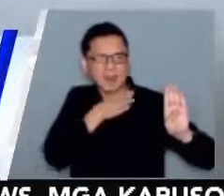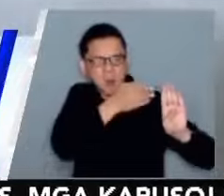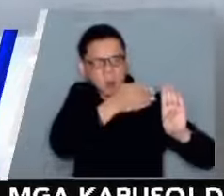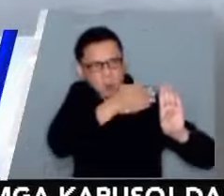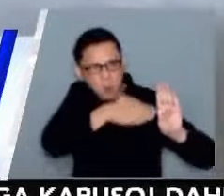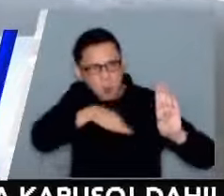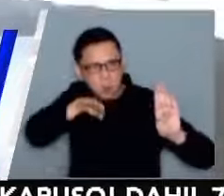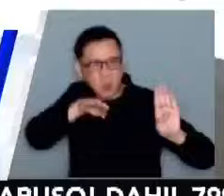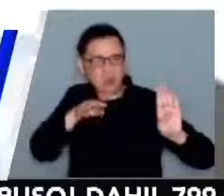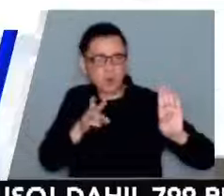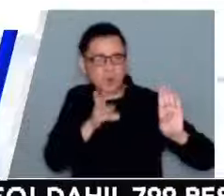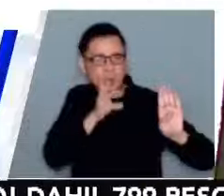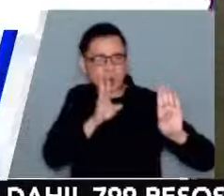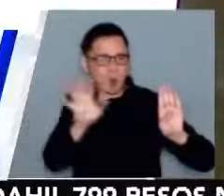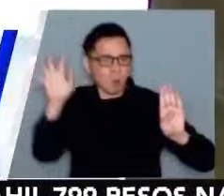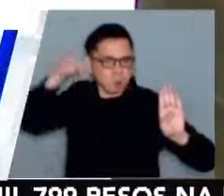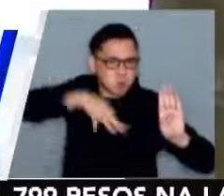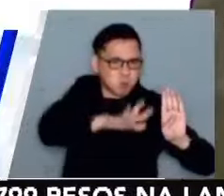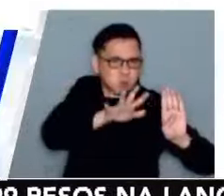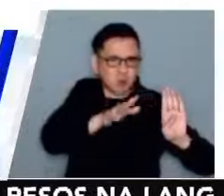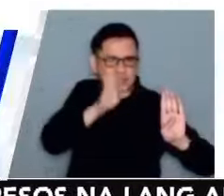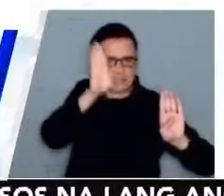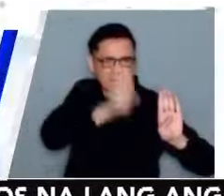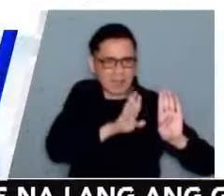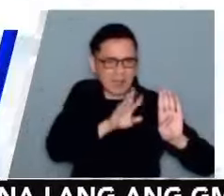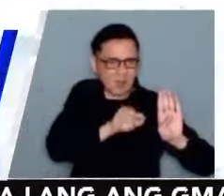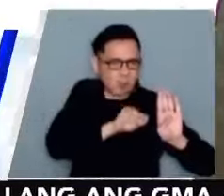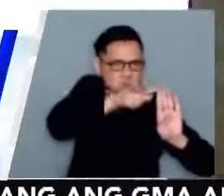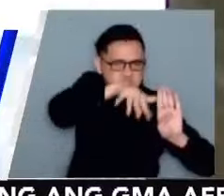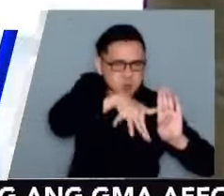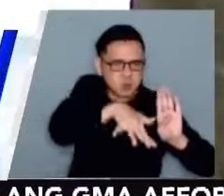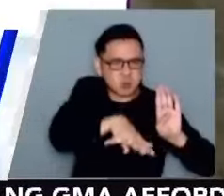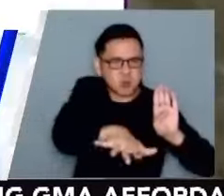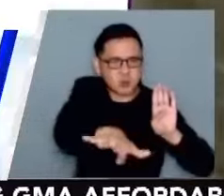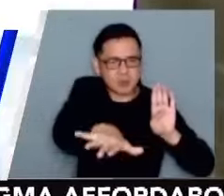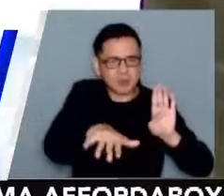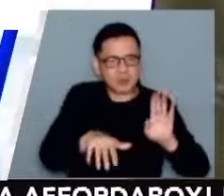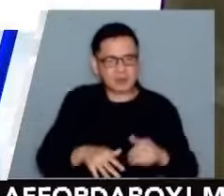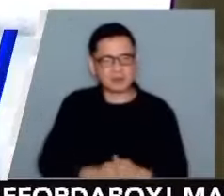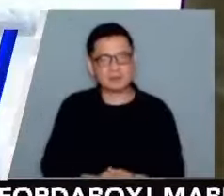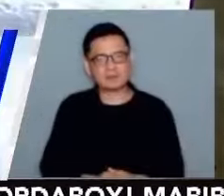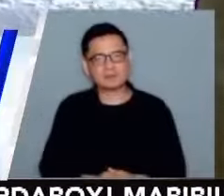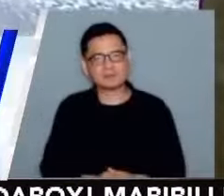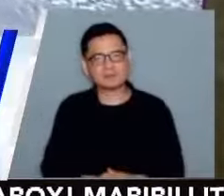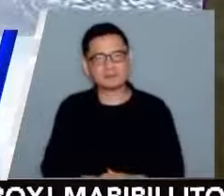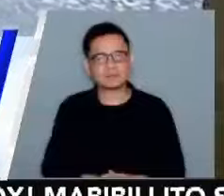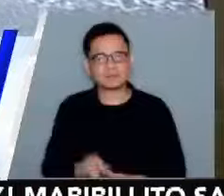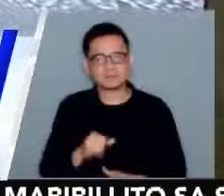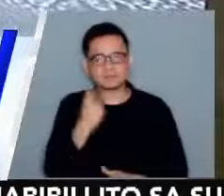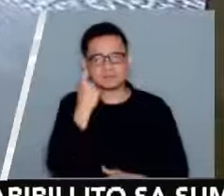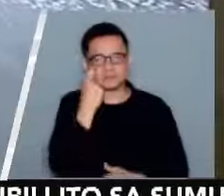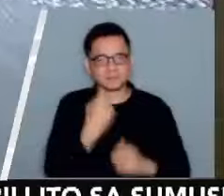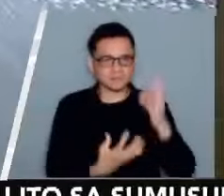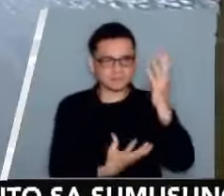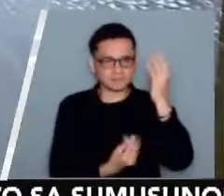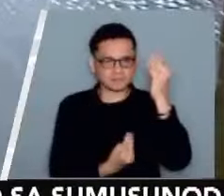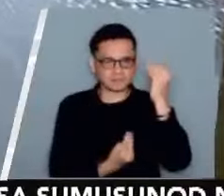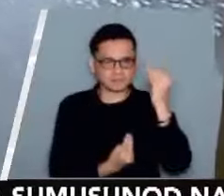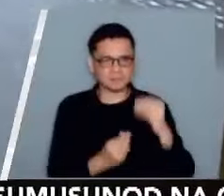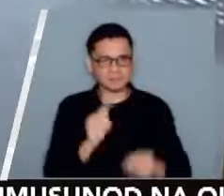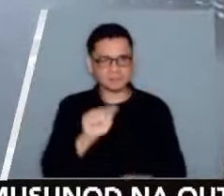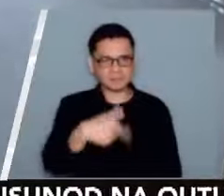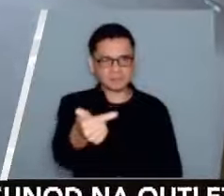seawall dito sa may Uh Barangay Centro so yan muna ang latest mula rito sa Sta Ana agan balik sayo